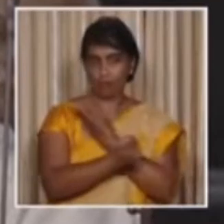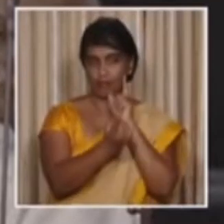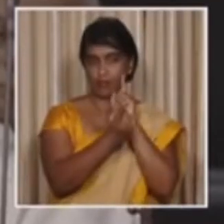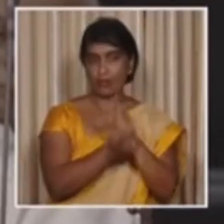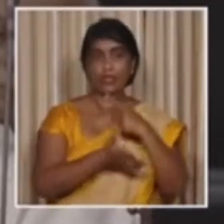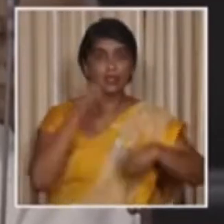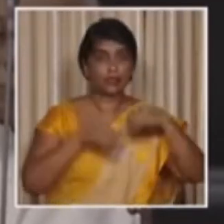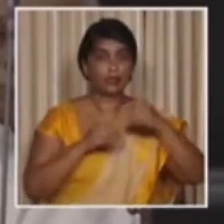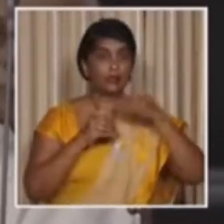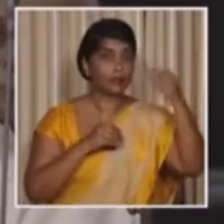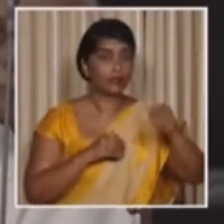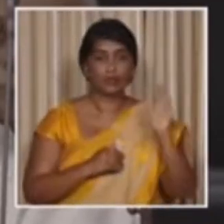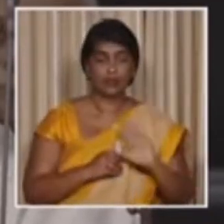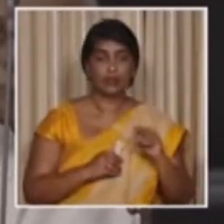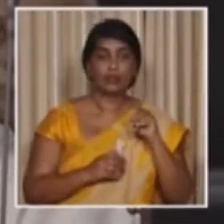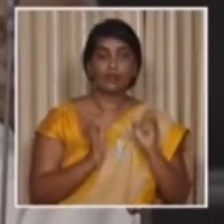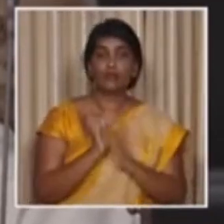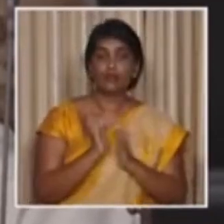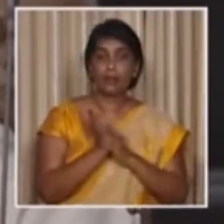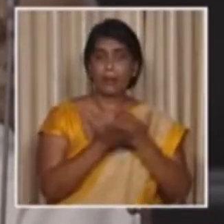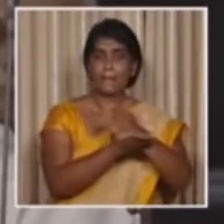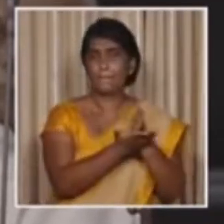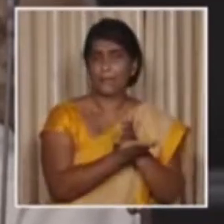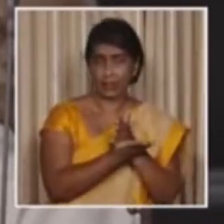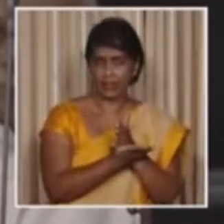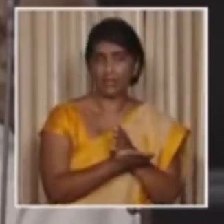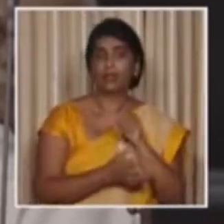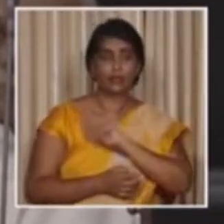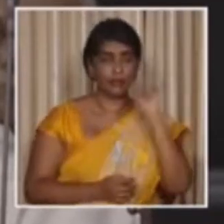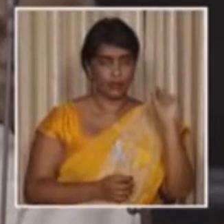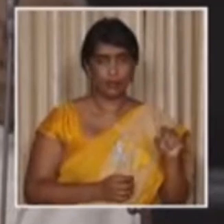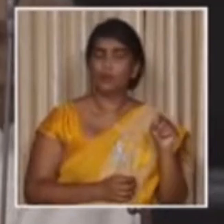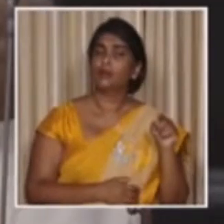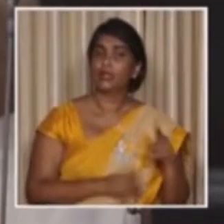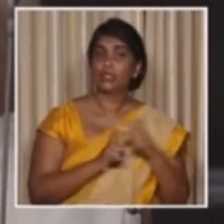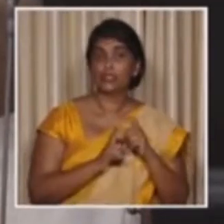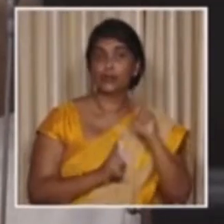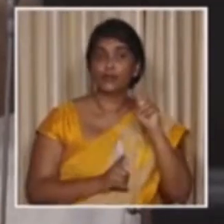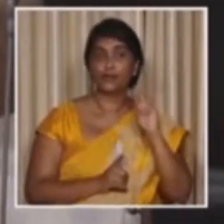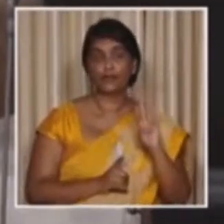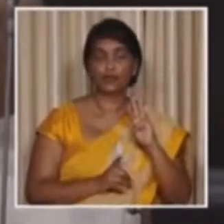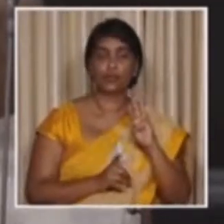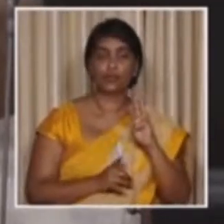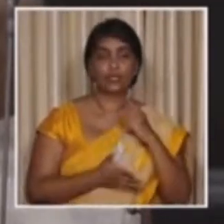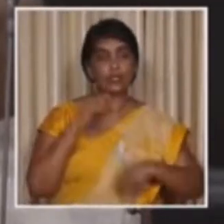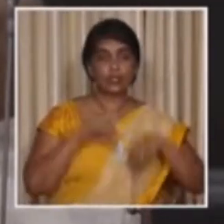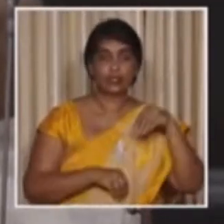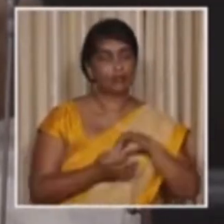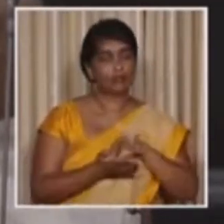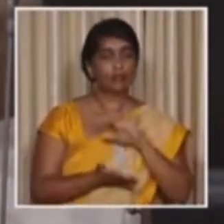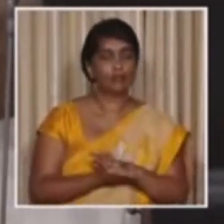ගැහුනේ චන්දකල් දාන එක නෙමෙයි මේ කොමිසම බෙදලා තිබුණා. එයා කිව්වා දෙසැම්බර් 23 වෙනිදා අපි ඡන්දේ තියන්න තීරණය